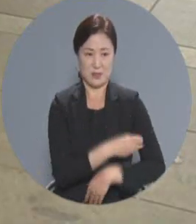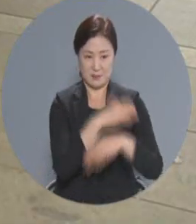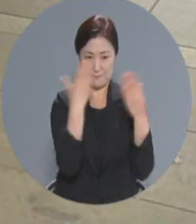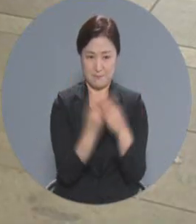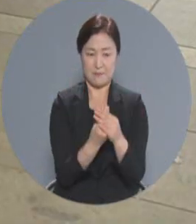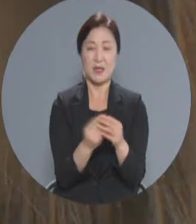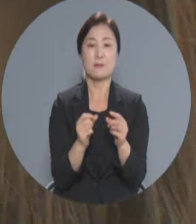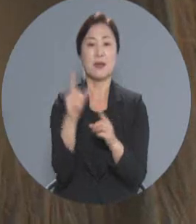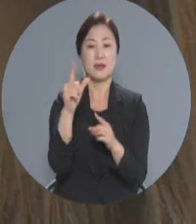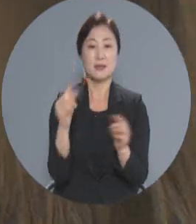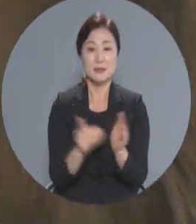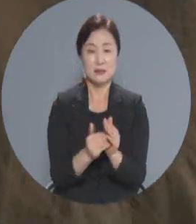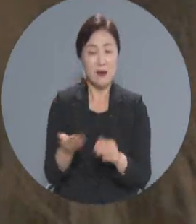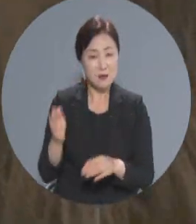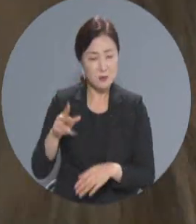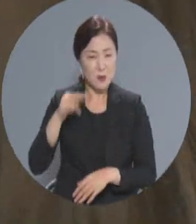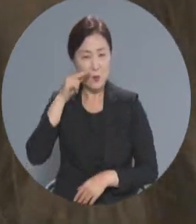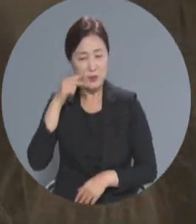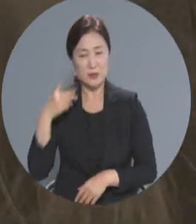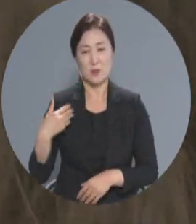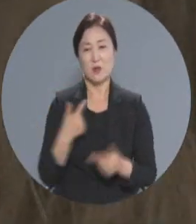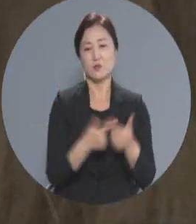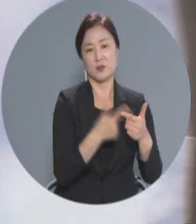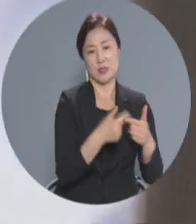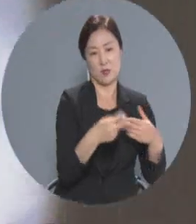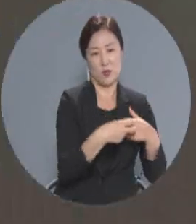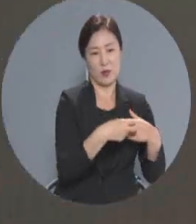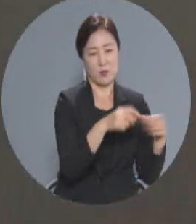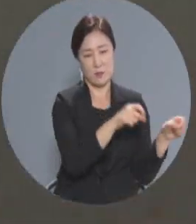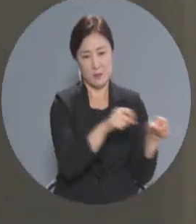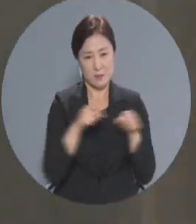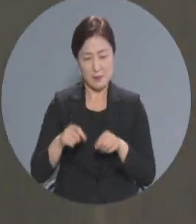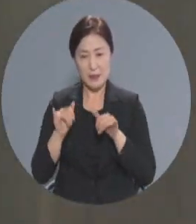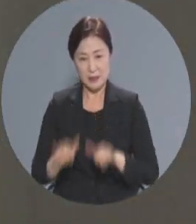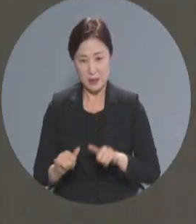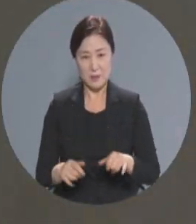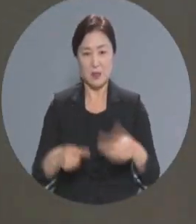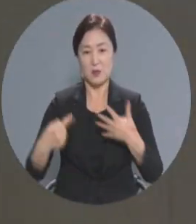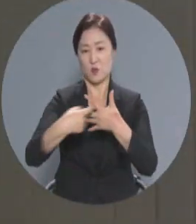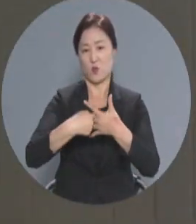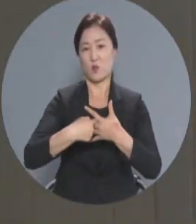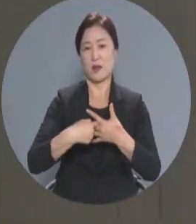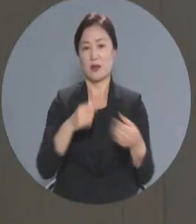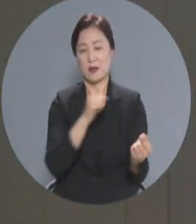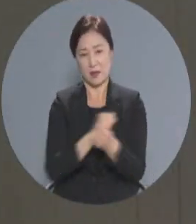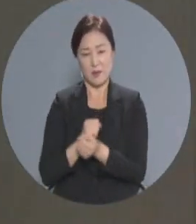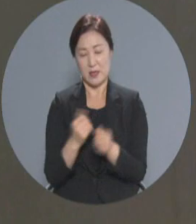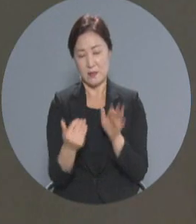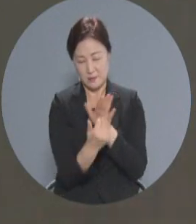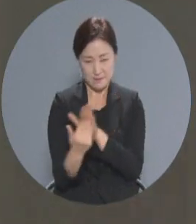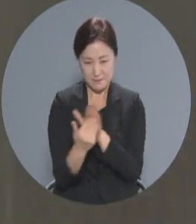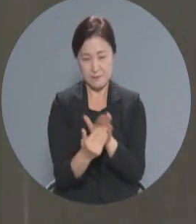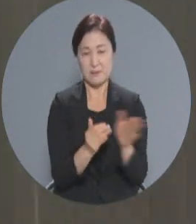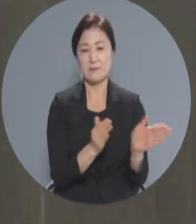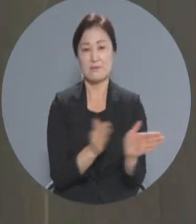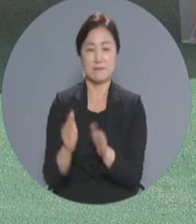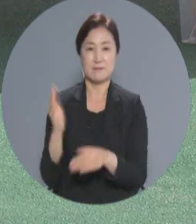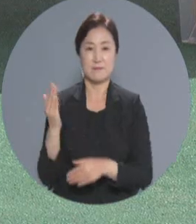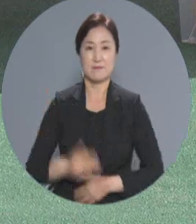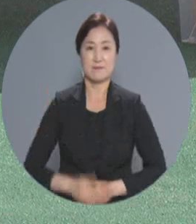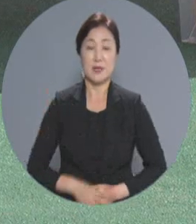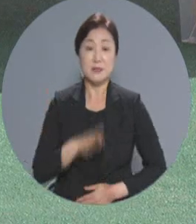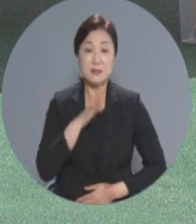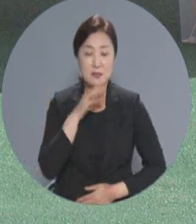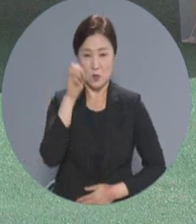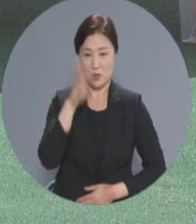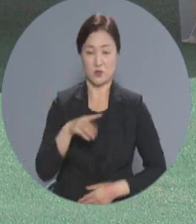마쳤지만 혹시라도 부산 요양병원의 경우처럼 집단적인 돌파 감염이 발생할 가능성에 대비한 조치입니다. 실제로